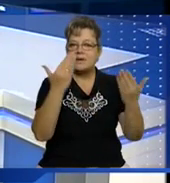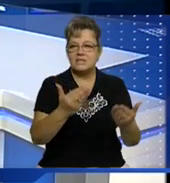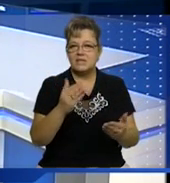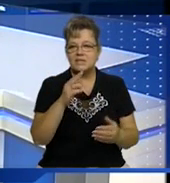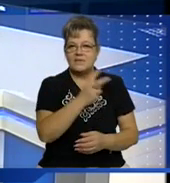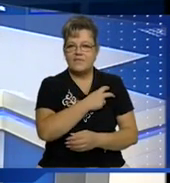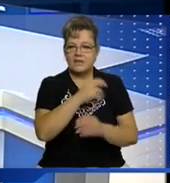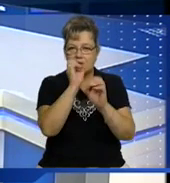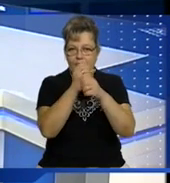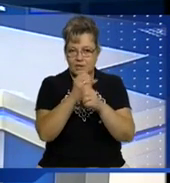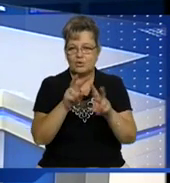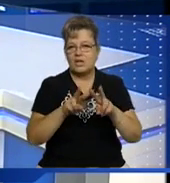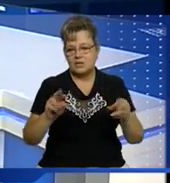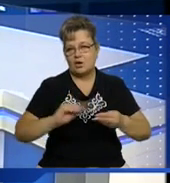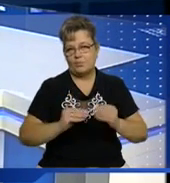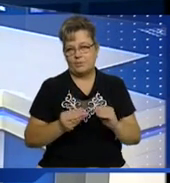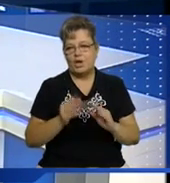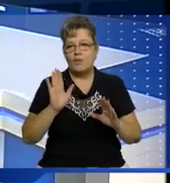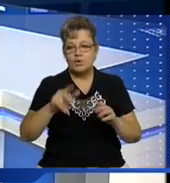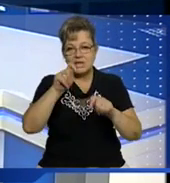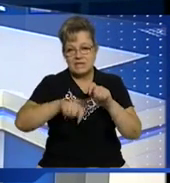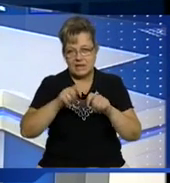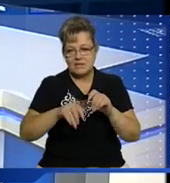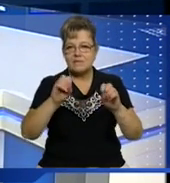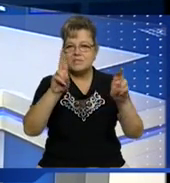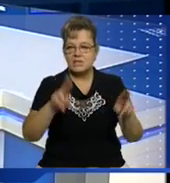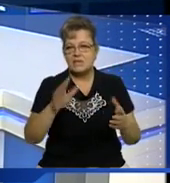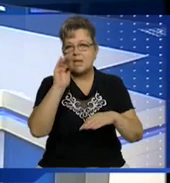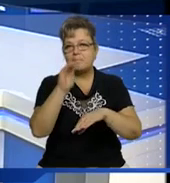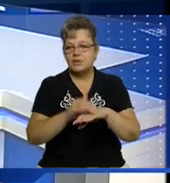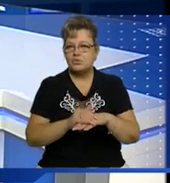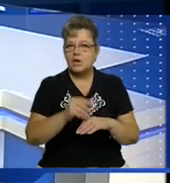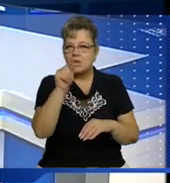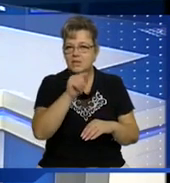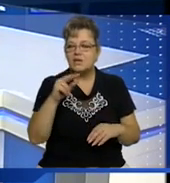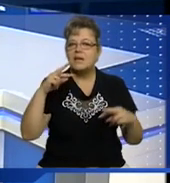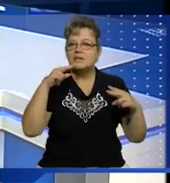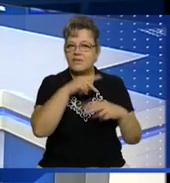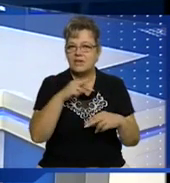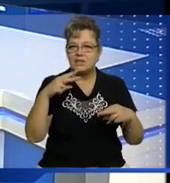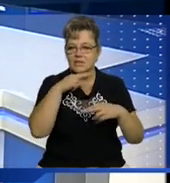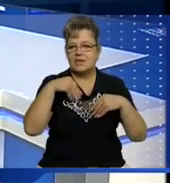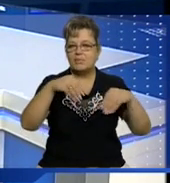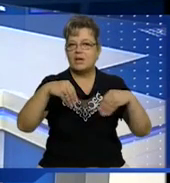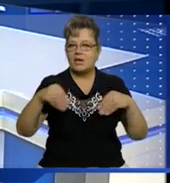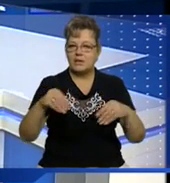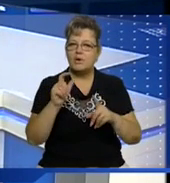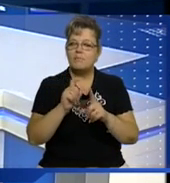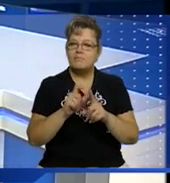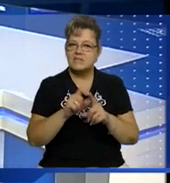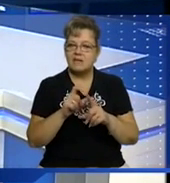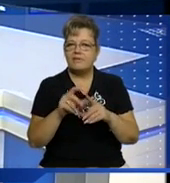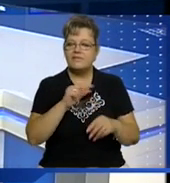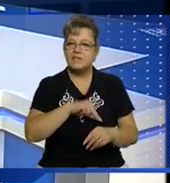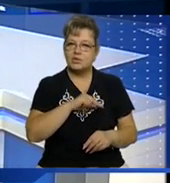районов обратились в ветлабораторию с одинаковой проблемой. После исследований специалисты обнаружили, насекомые отравились агрохимикатами.